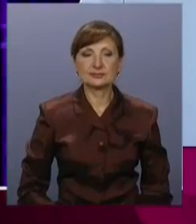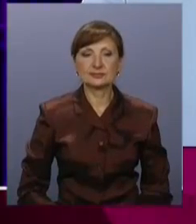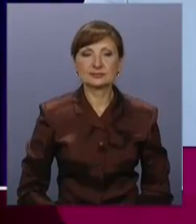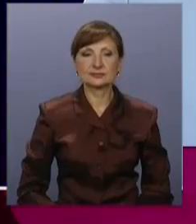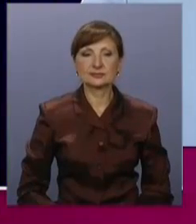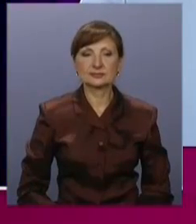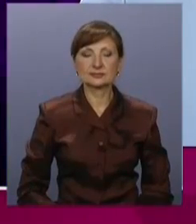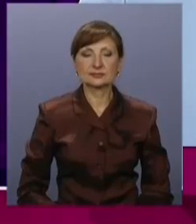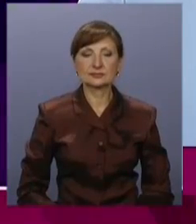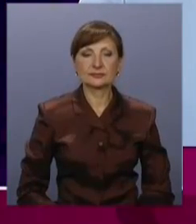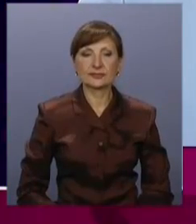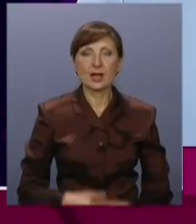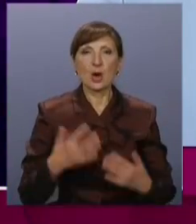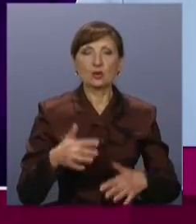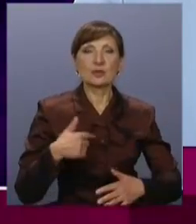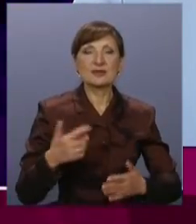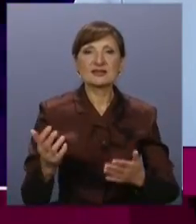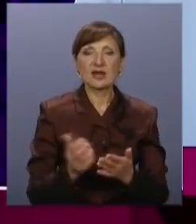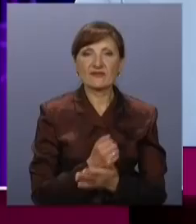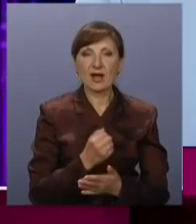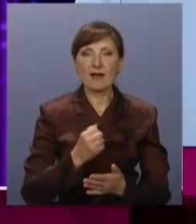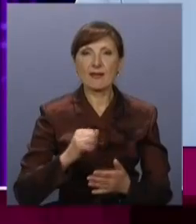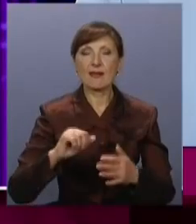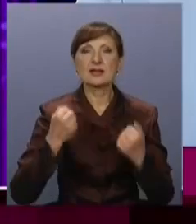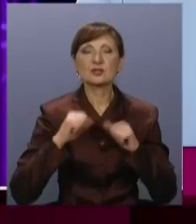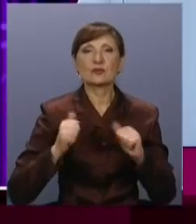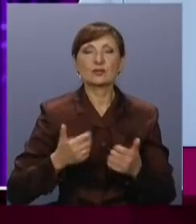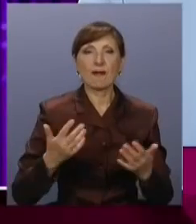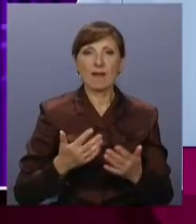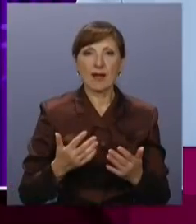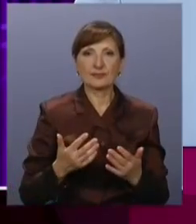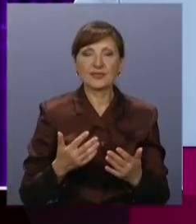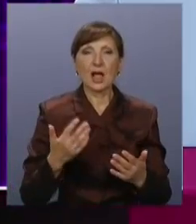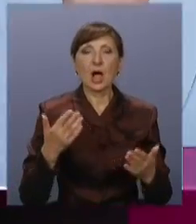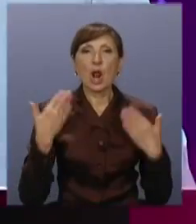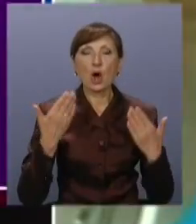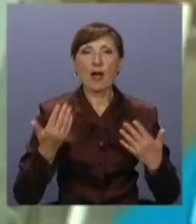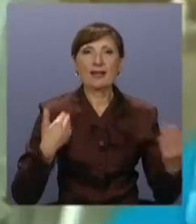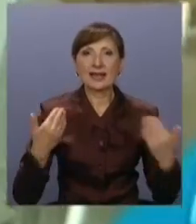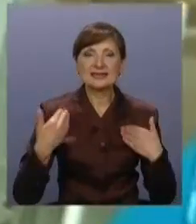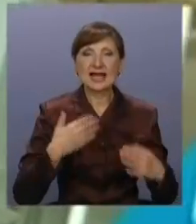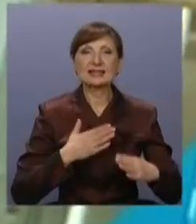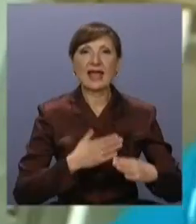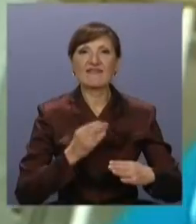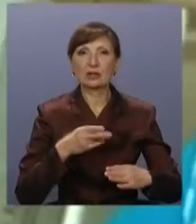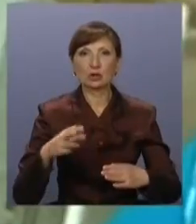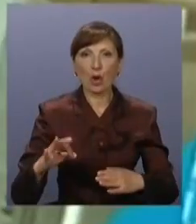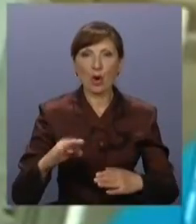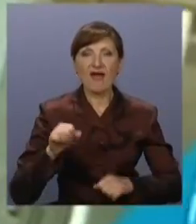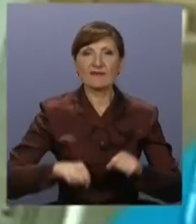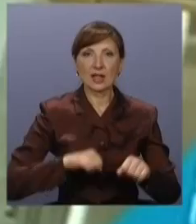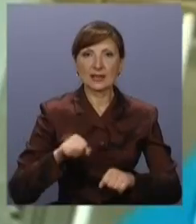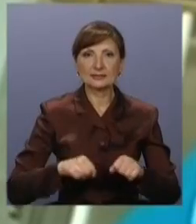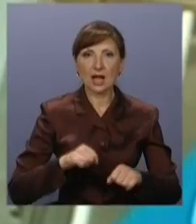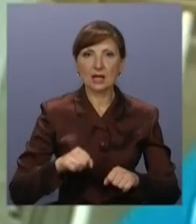Ну, уже мы завоевали по таким видам спорта, как легкая атлетика, тайквондо, велотрек,